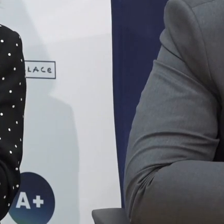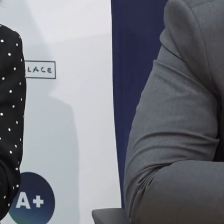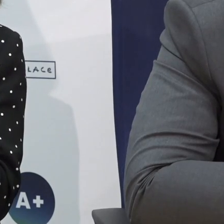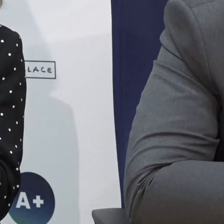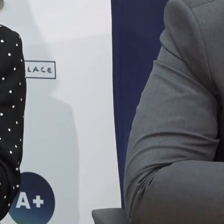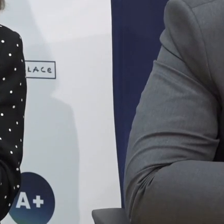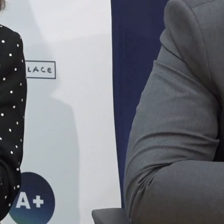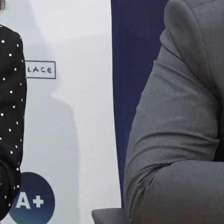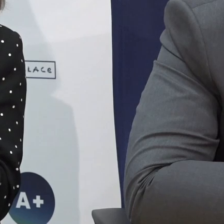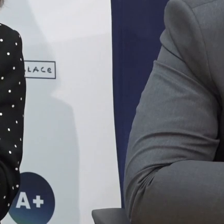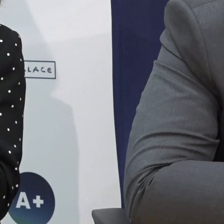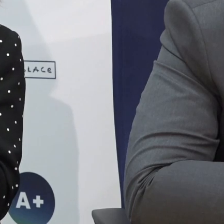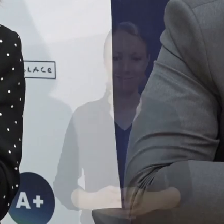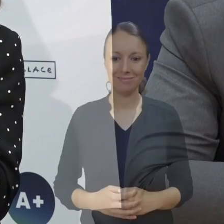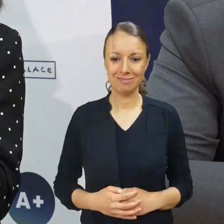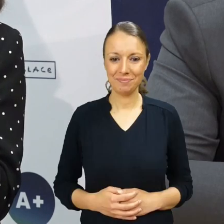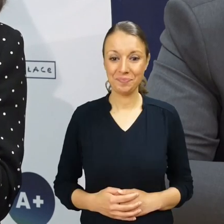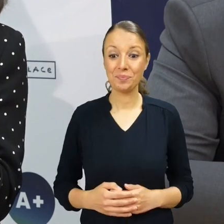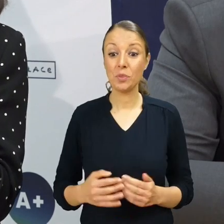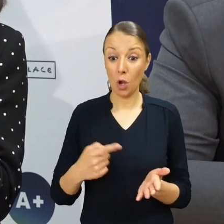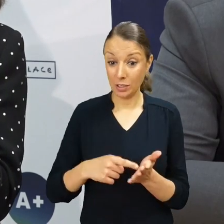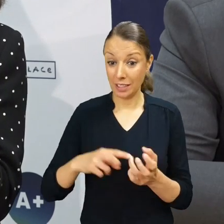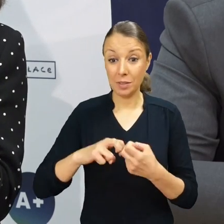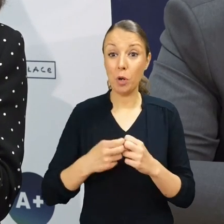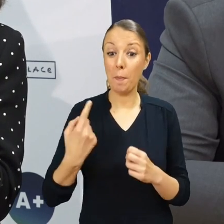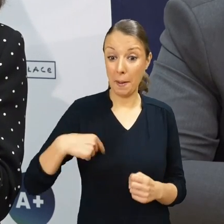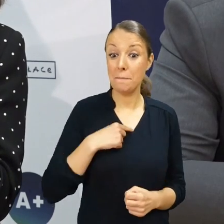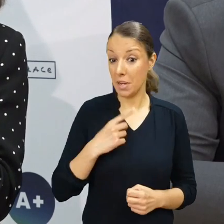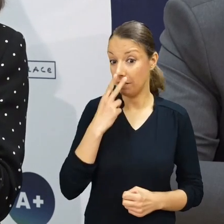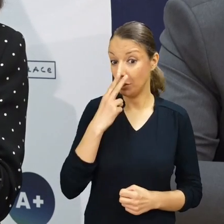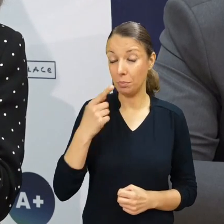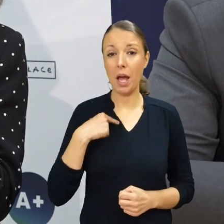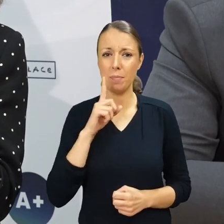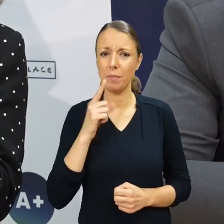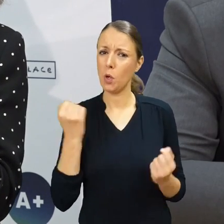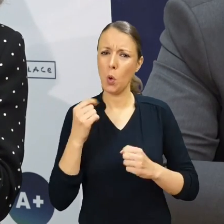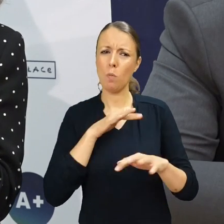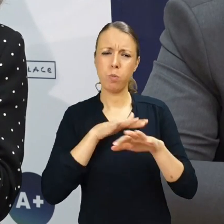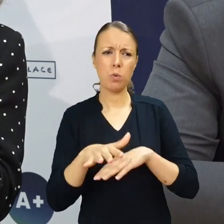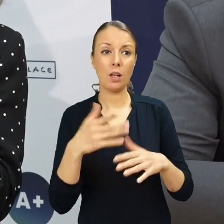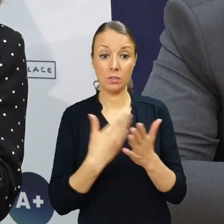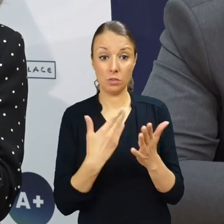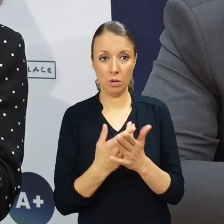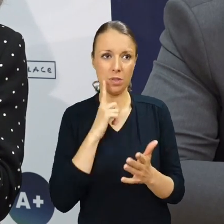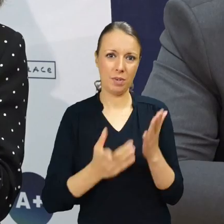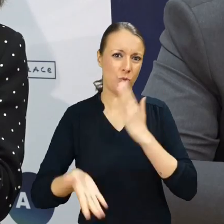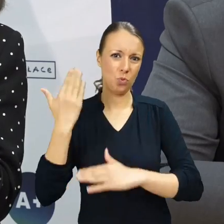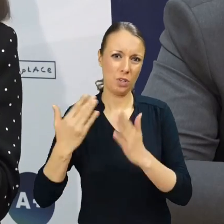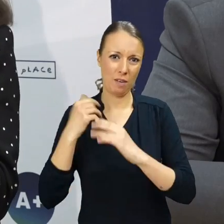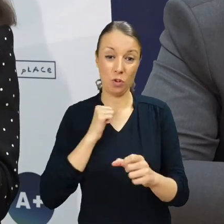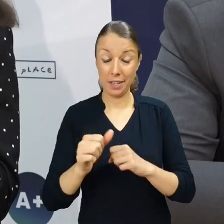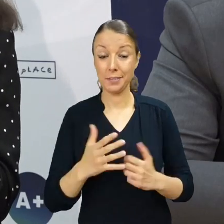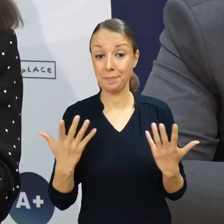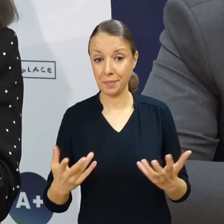najbardziej znany, bo nie występuje od dziś, czyli tego, że sądy administracyjne bardzo chętnie,